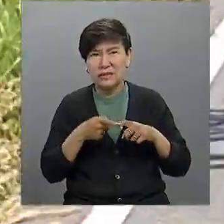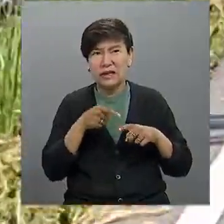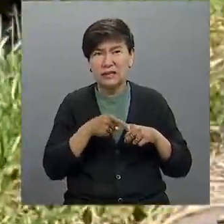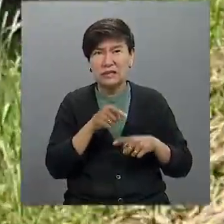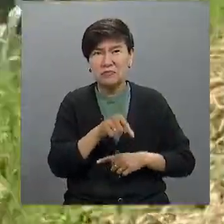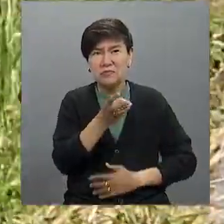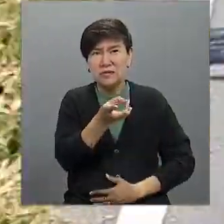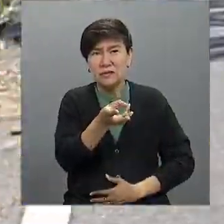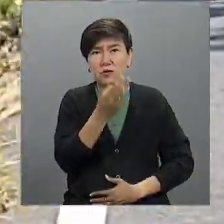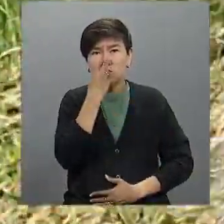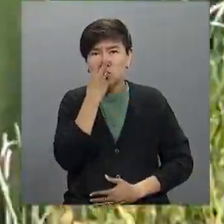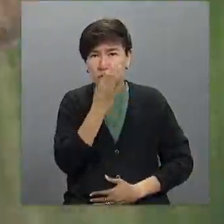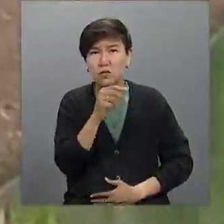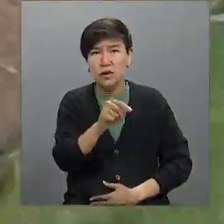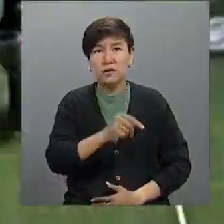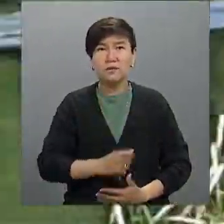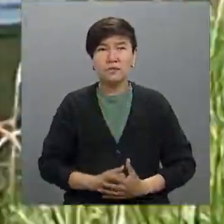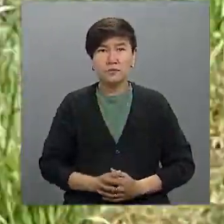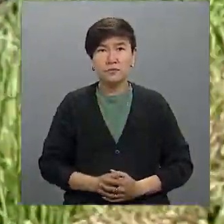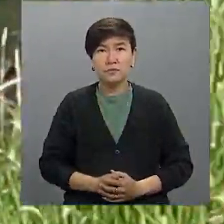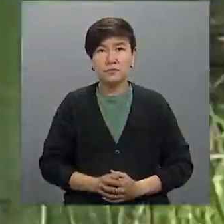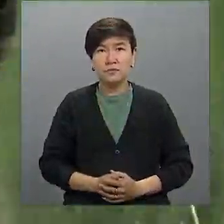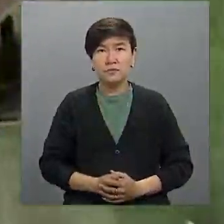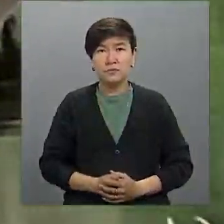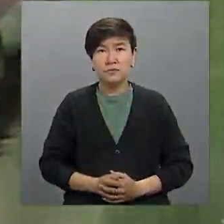สาเหตุจากอะไรถึงว่าเบื้องต้นต้องเจอตัวก่อน